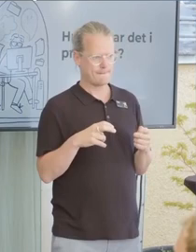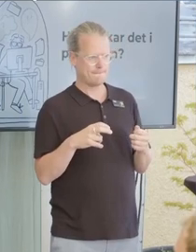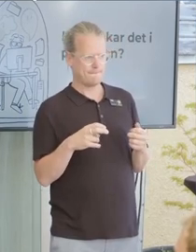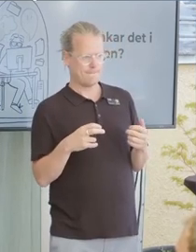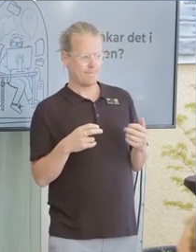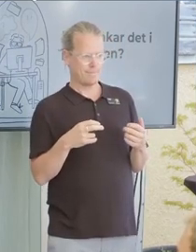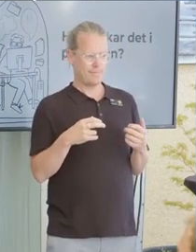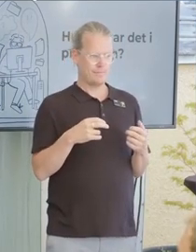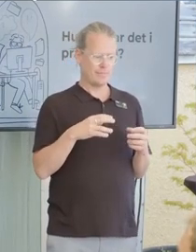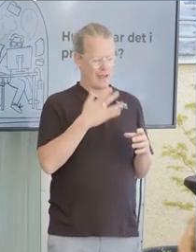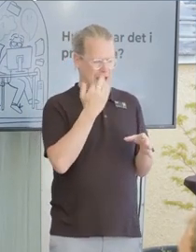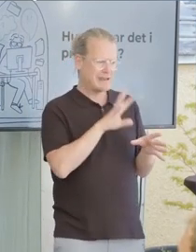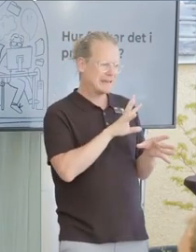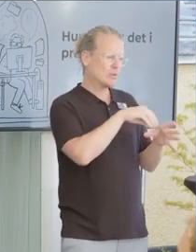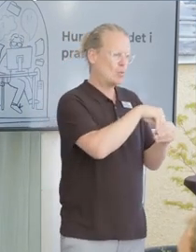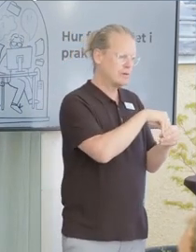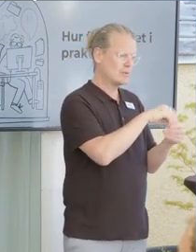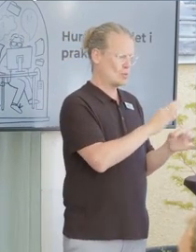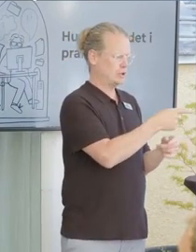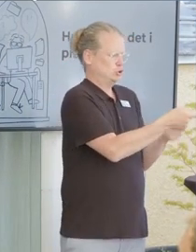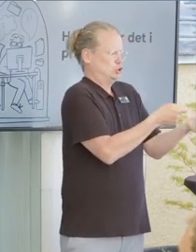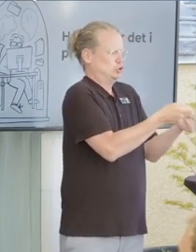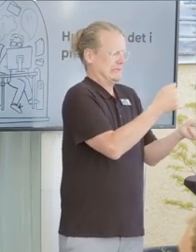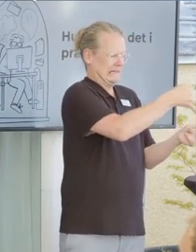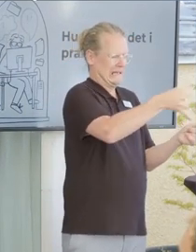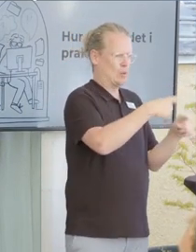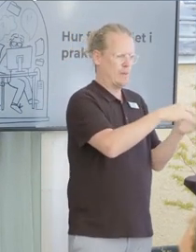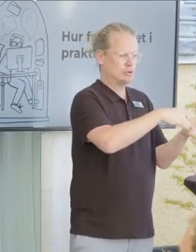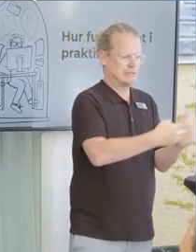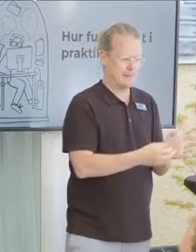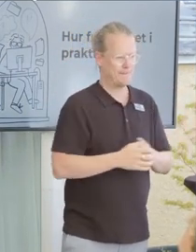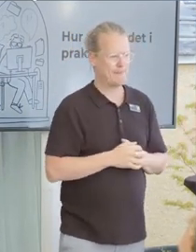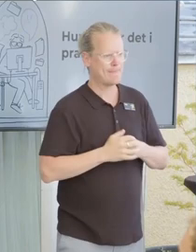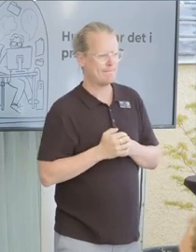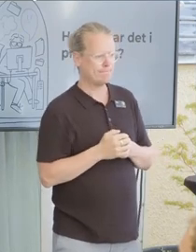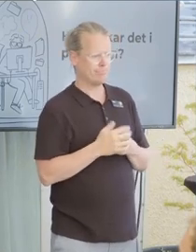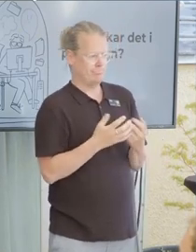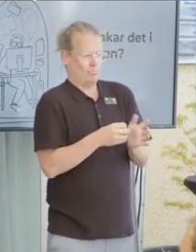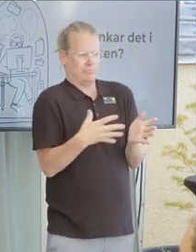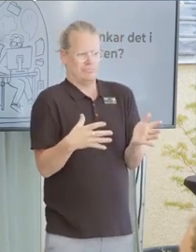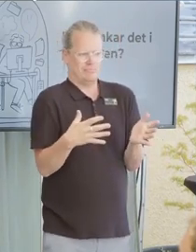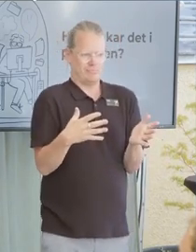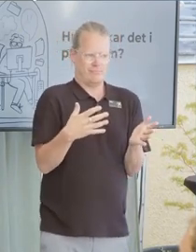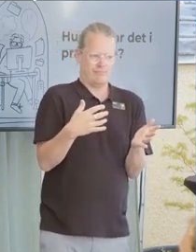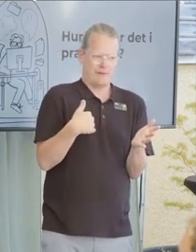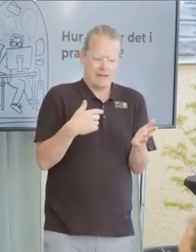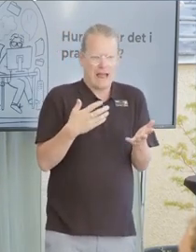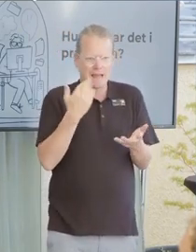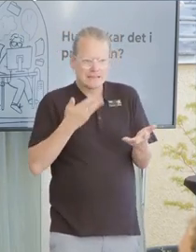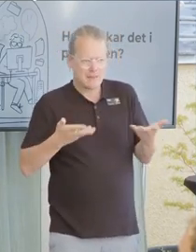projekt när man arbetar med partners i länder som har en annan liberalare tolkning av